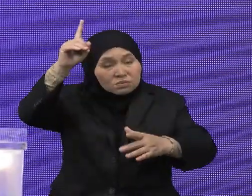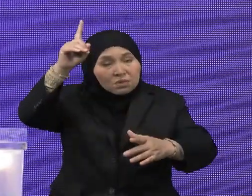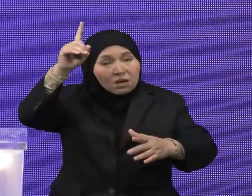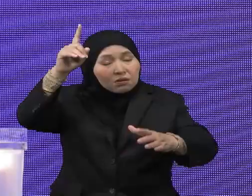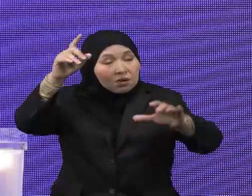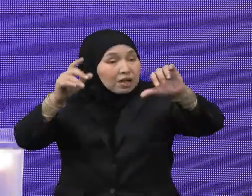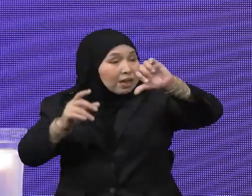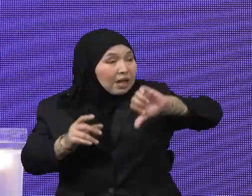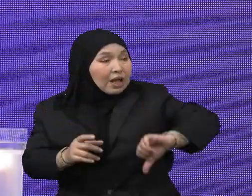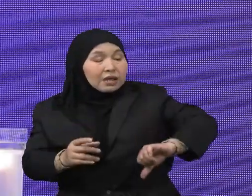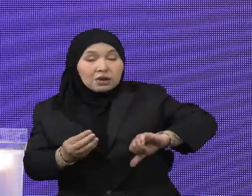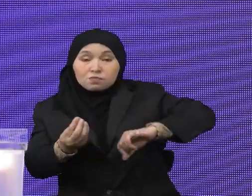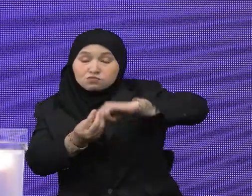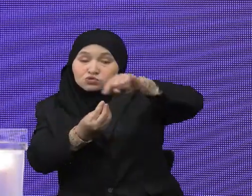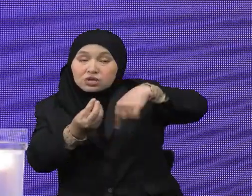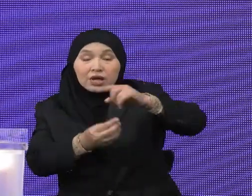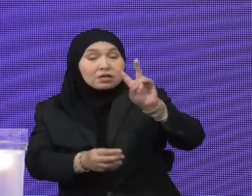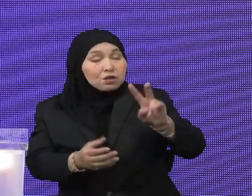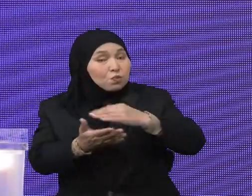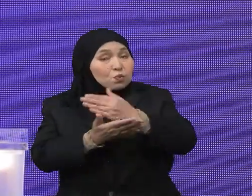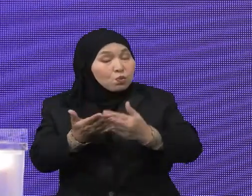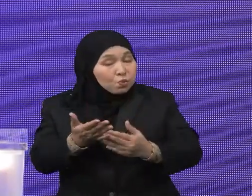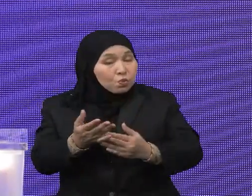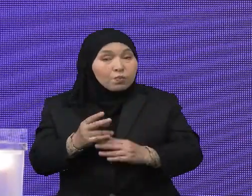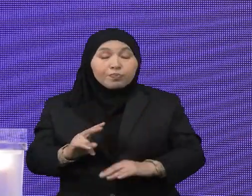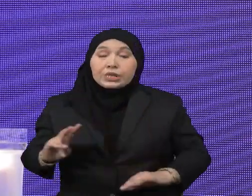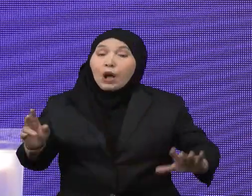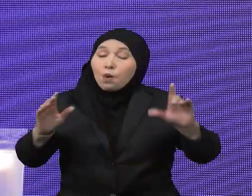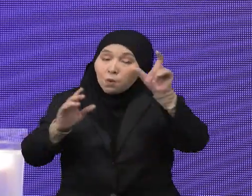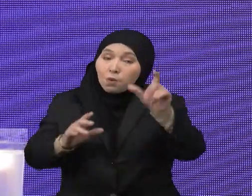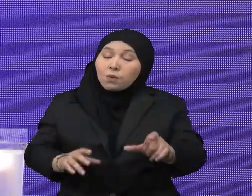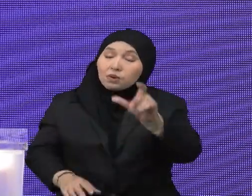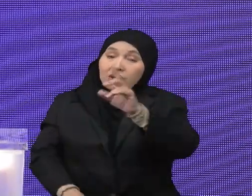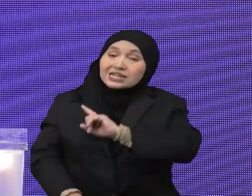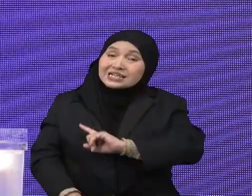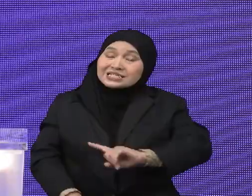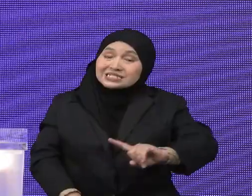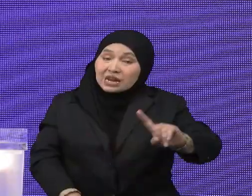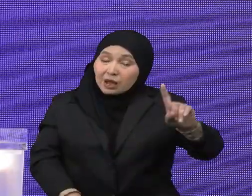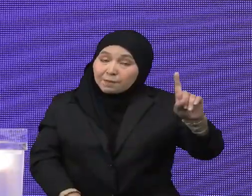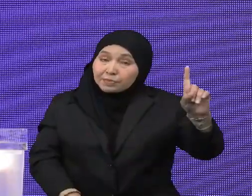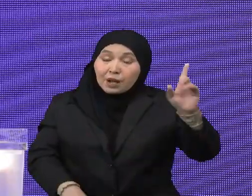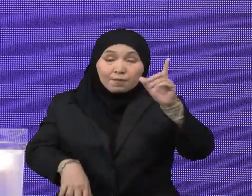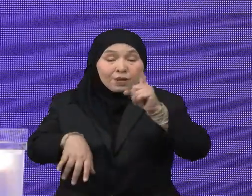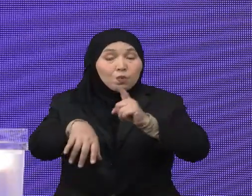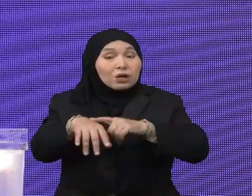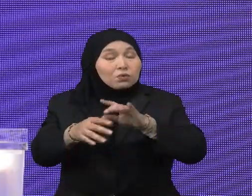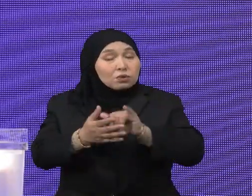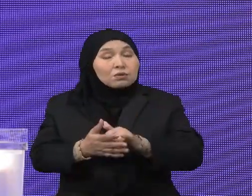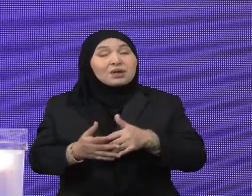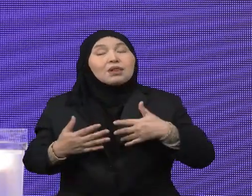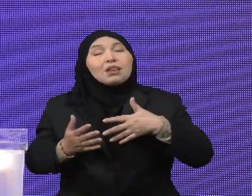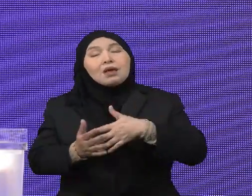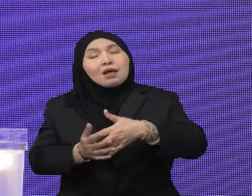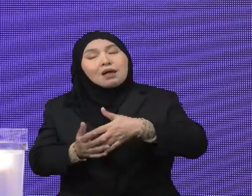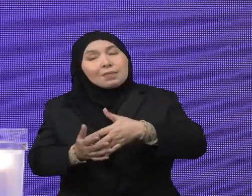kekalahan pusingan yang kedua selepas umat Islam ya fasitum pada waktu itu Ras lemah dan